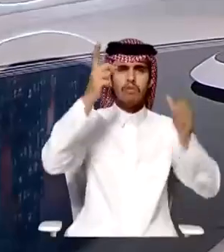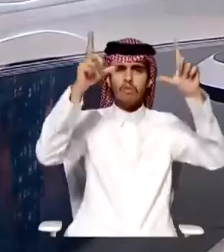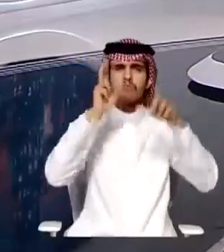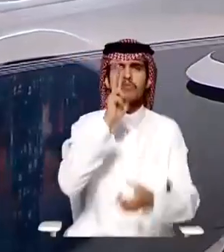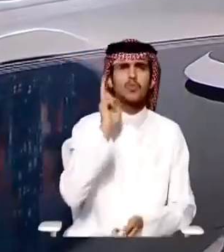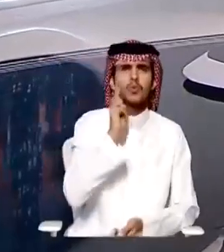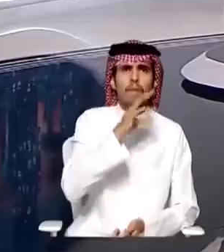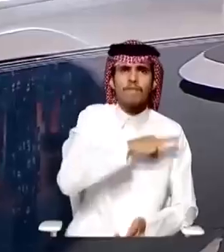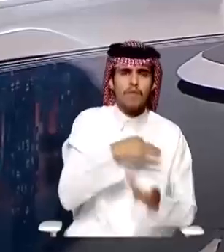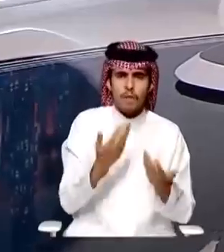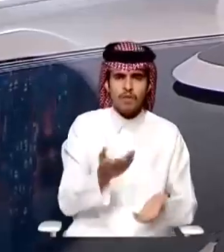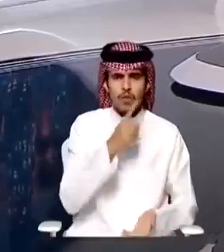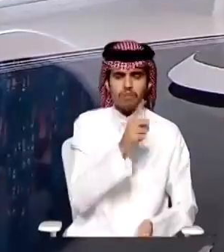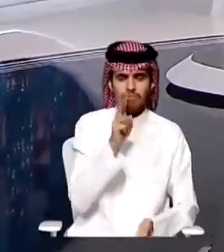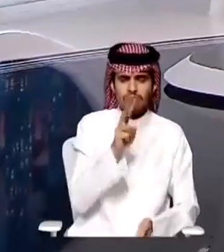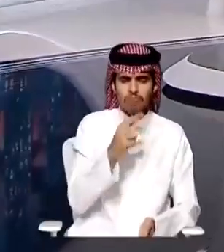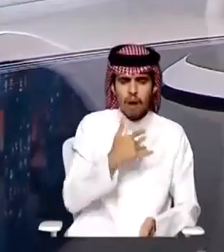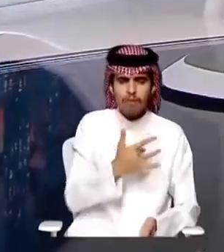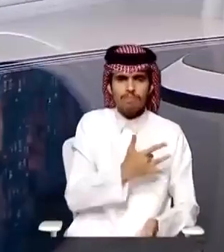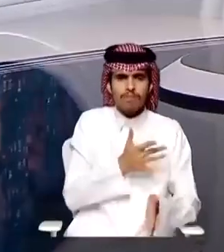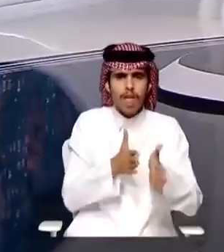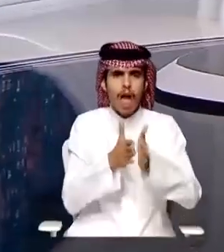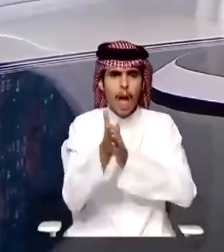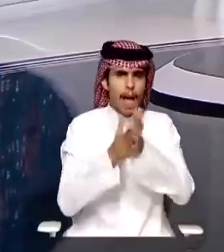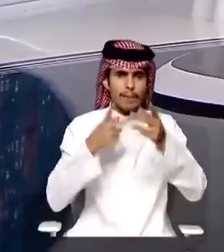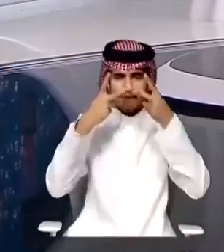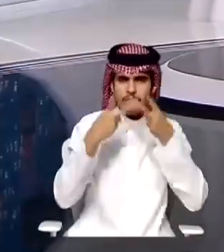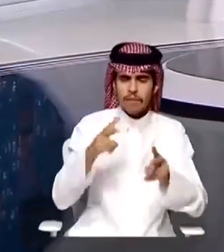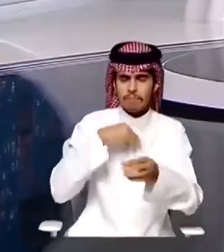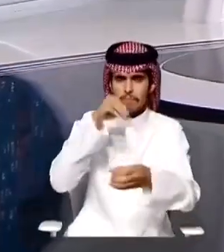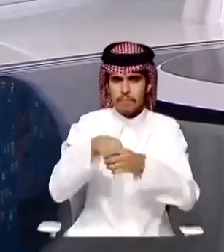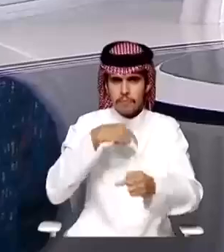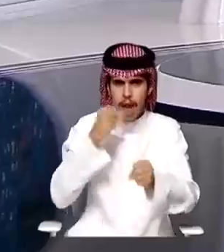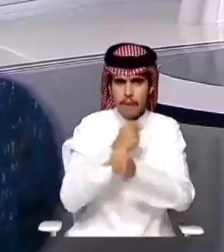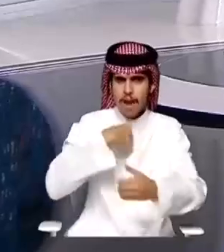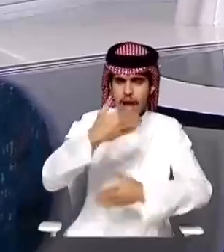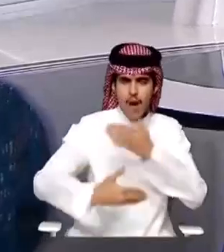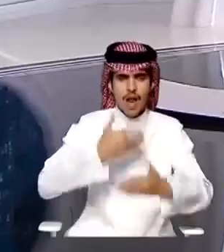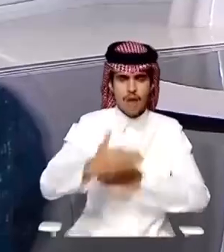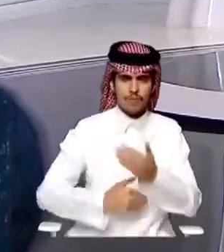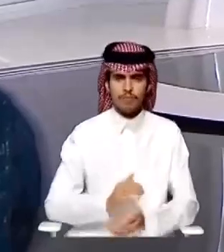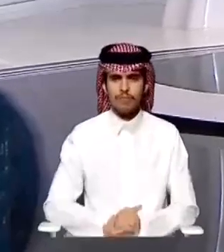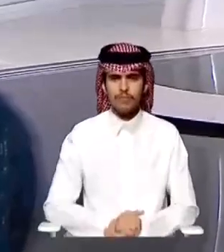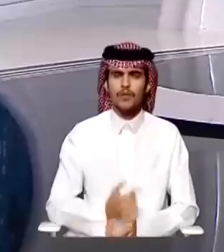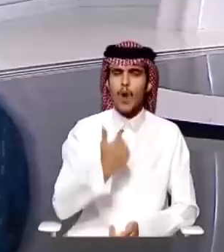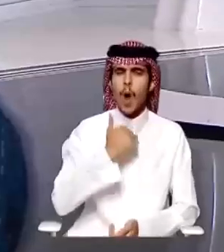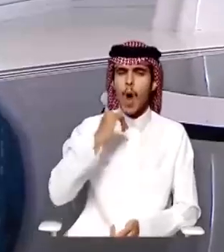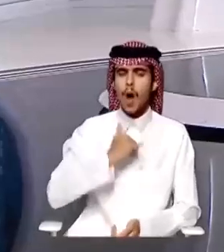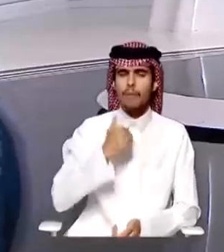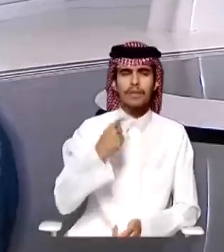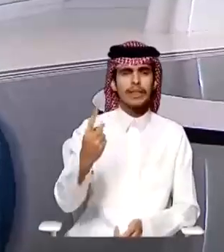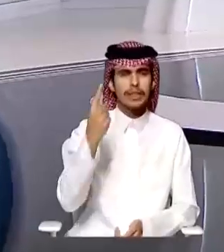فاحببت هذا المجال وعملت كاعلام ودي اسمع